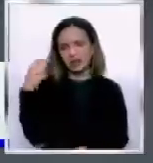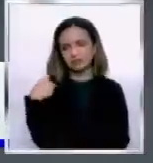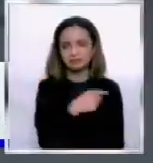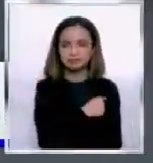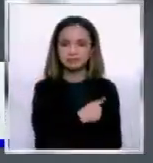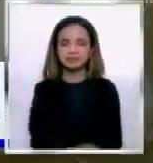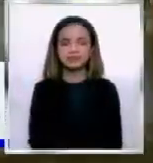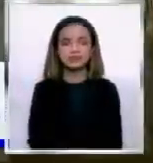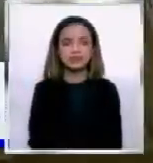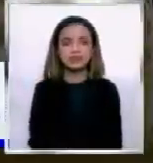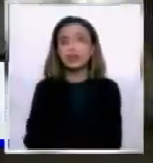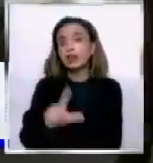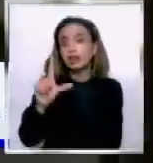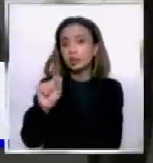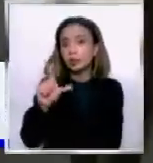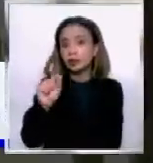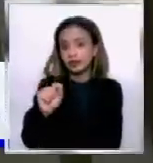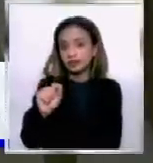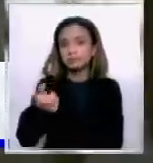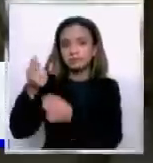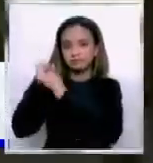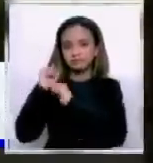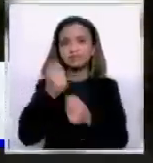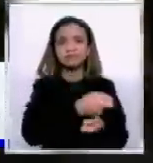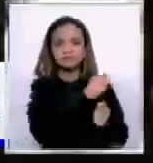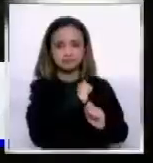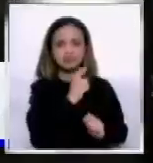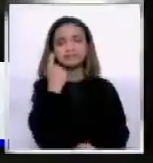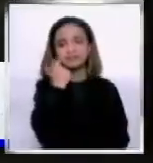Nasa igit 20 silang nagpenitensya kanina.